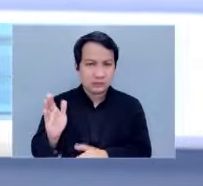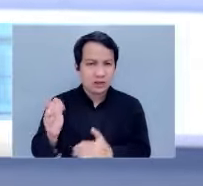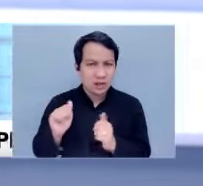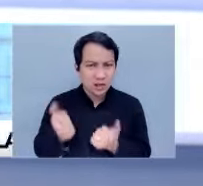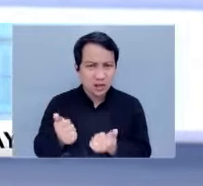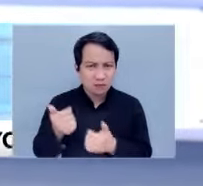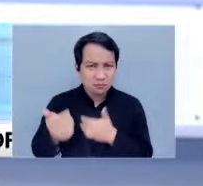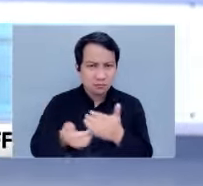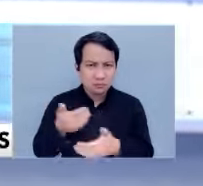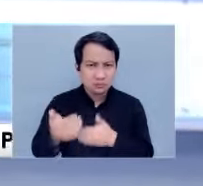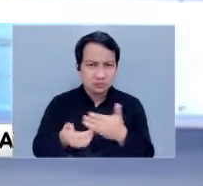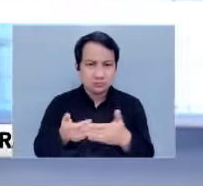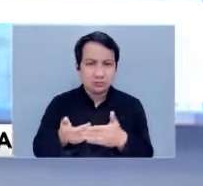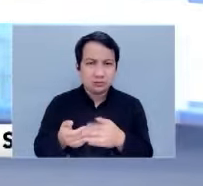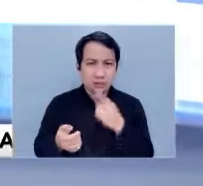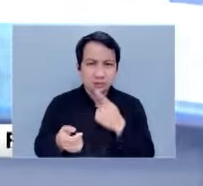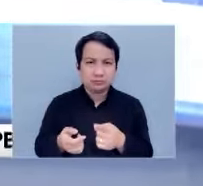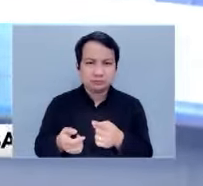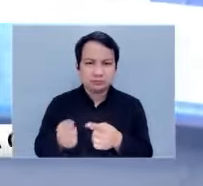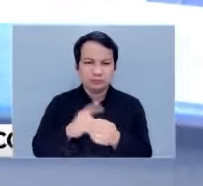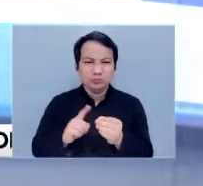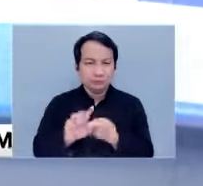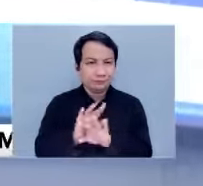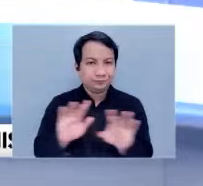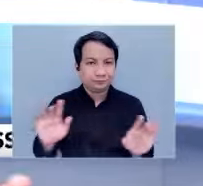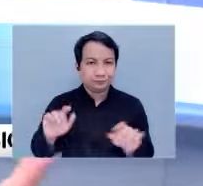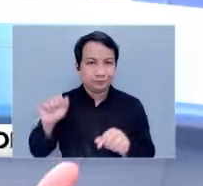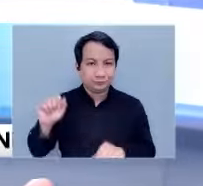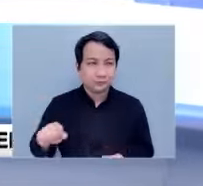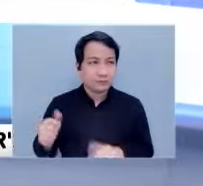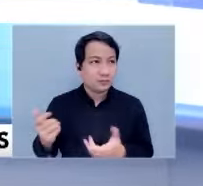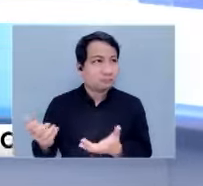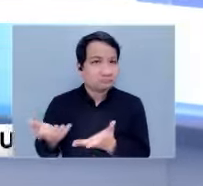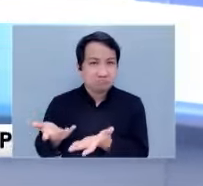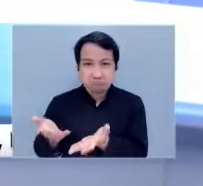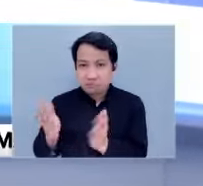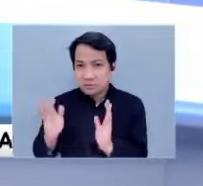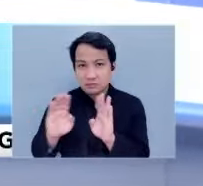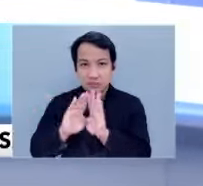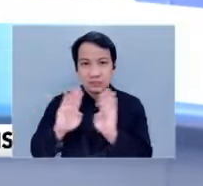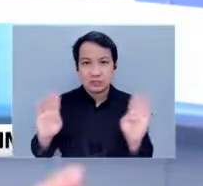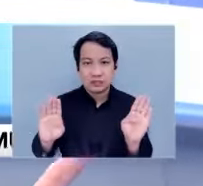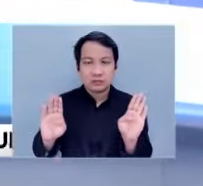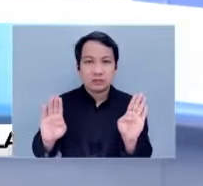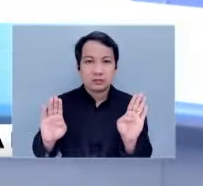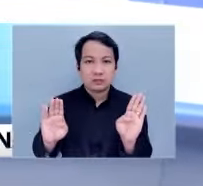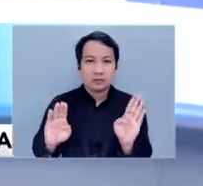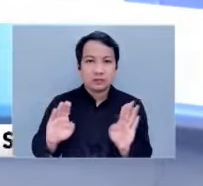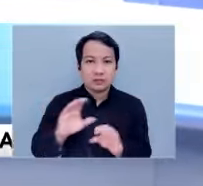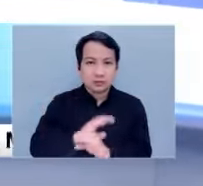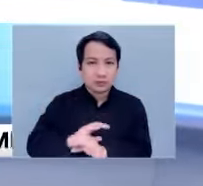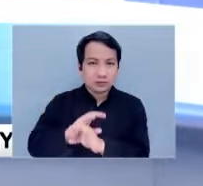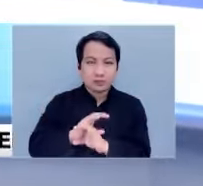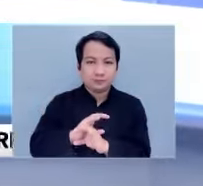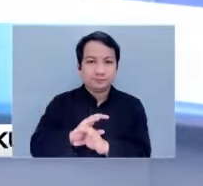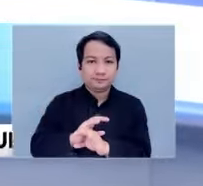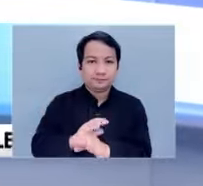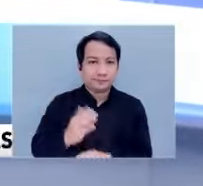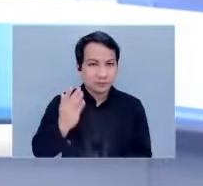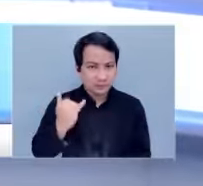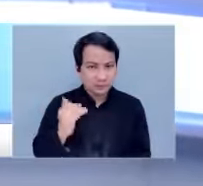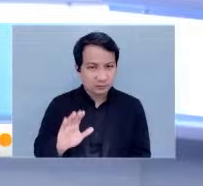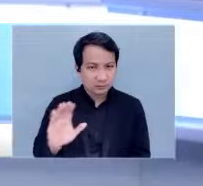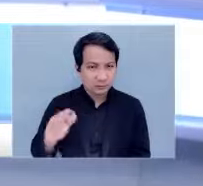nun kapag sasabihin sa gobyerno na wala silang kapasidad na baka pwedeng i-open muna for foster care yung mga bata? At eventually ba, pag dumating yung panahon